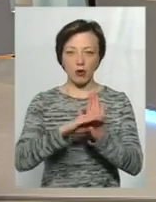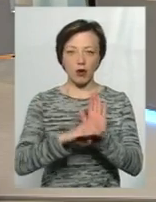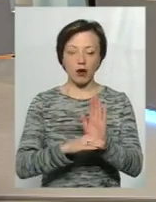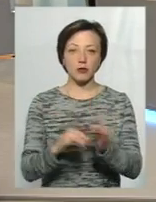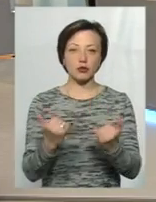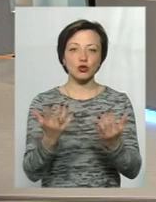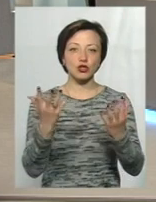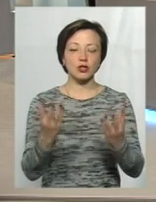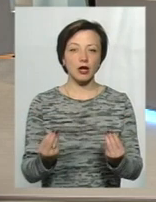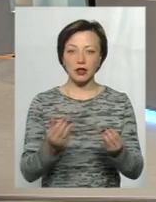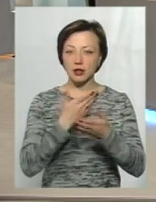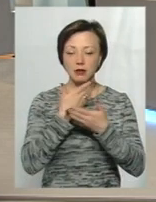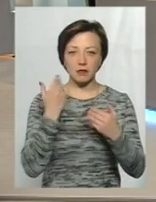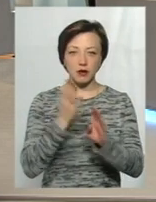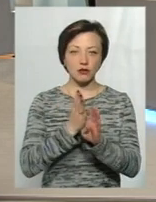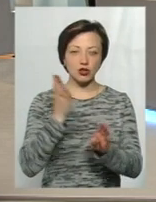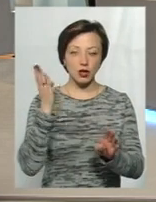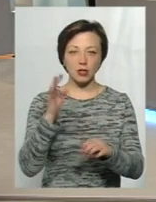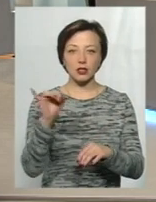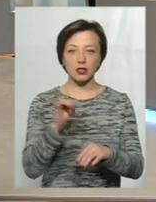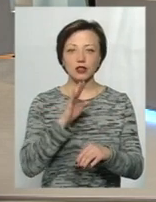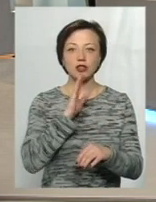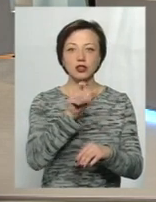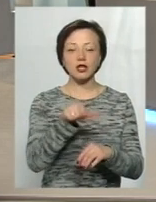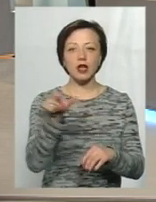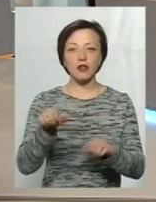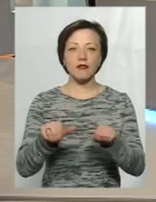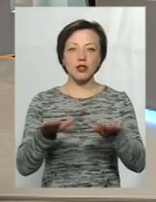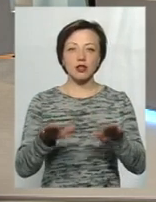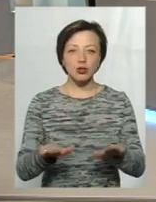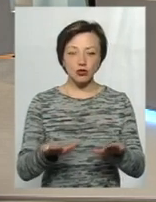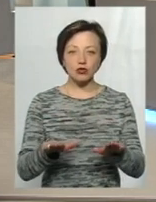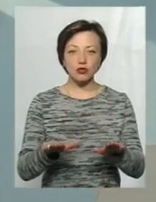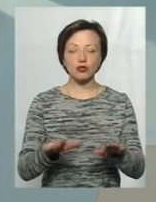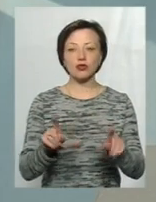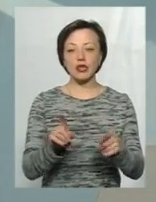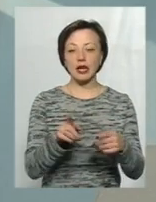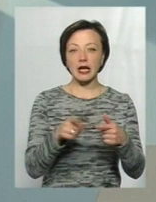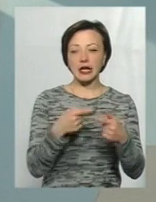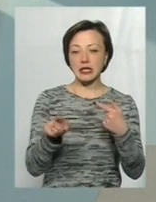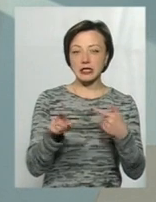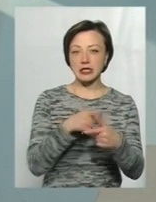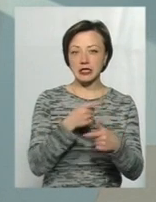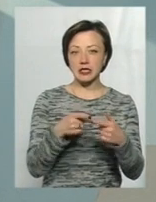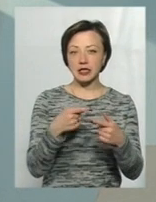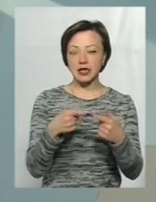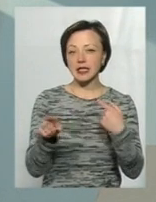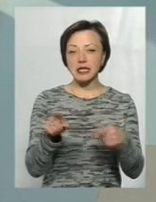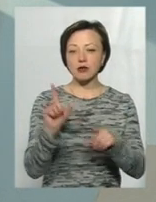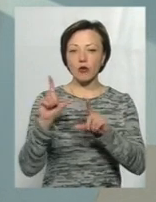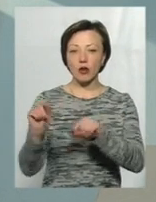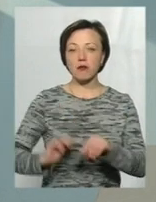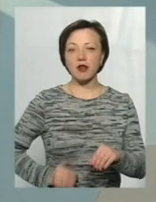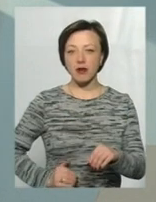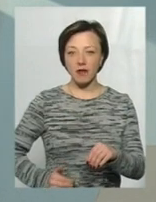на сьогоднішній день не існує черги, і жінки вирішують, що різниця між тим, як поїхати в приватний центр на ЕКО